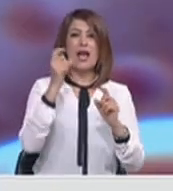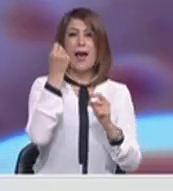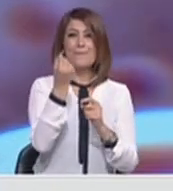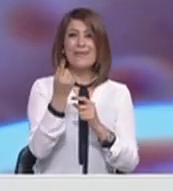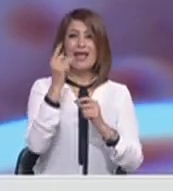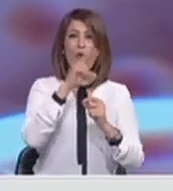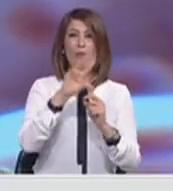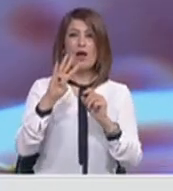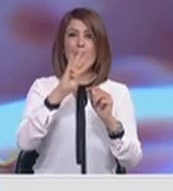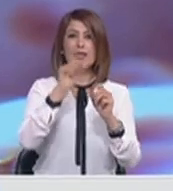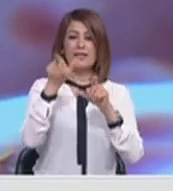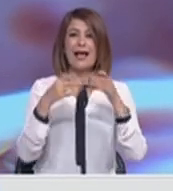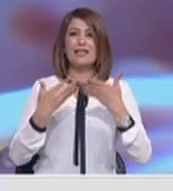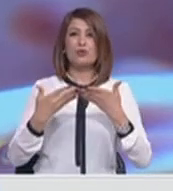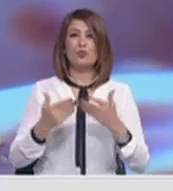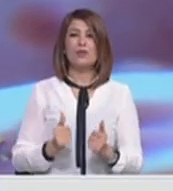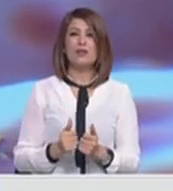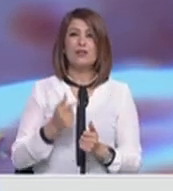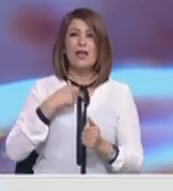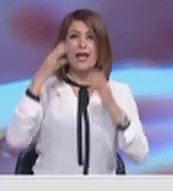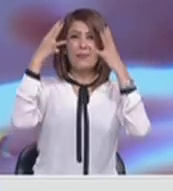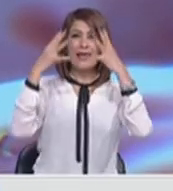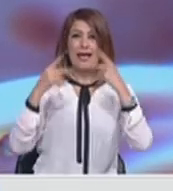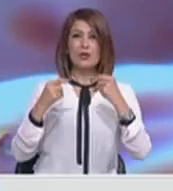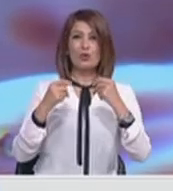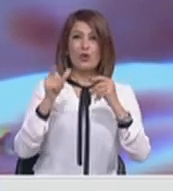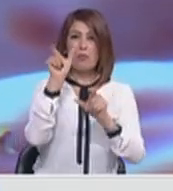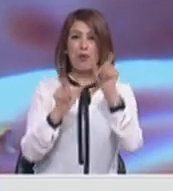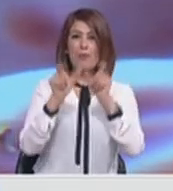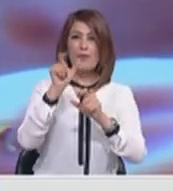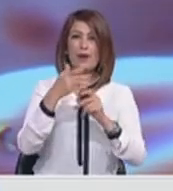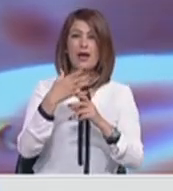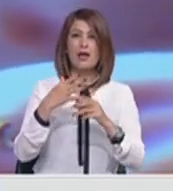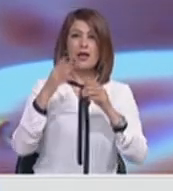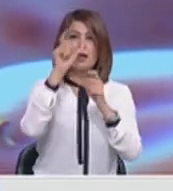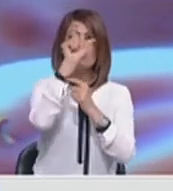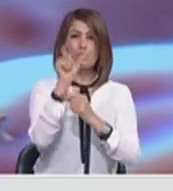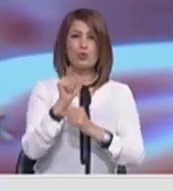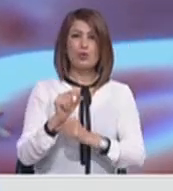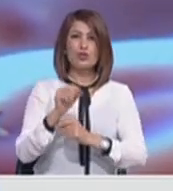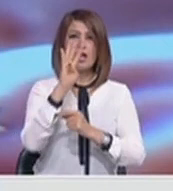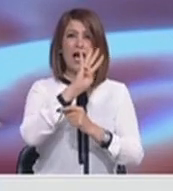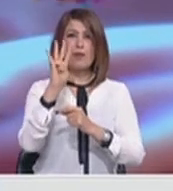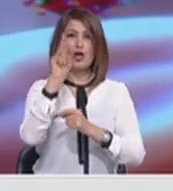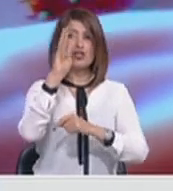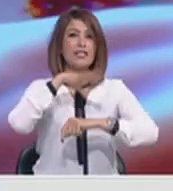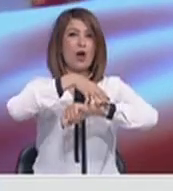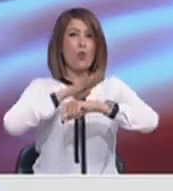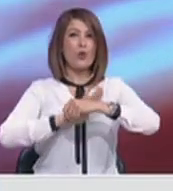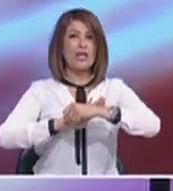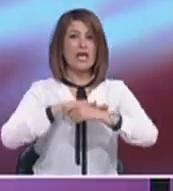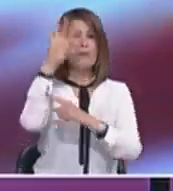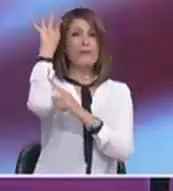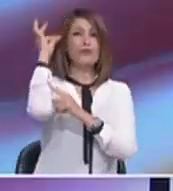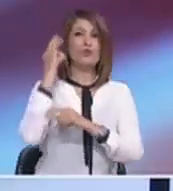اليوم اذن هذه هي الاحصائيات وها على الخريطه موزعه على الاربعه وعشرين ولا يرافقني